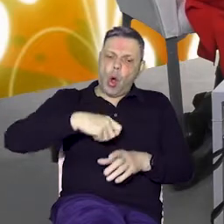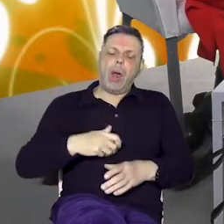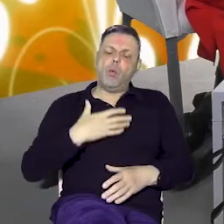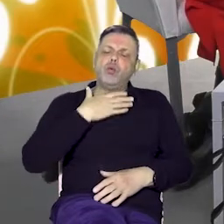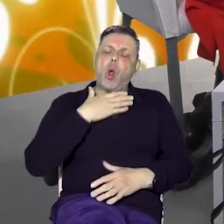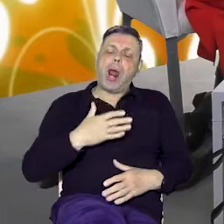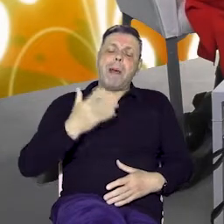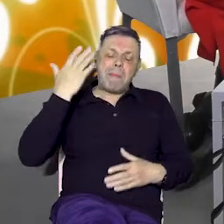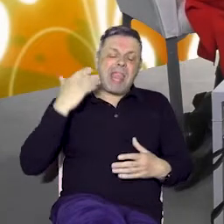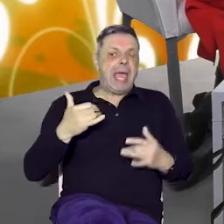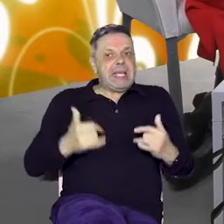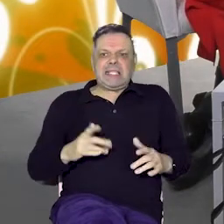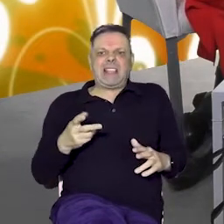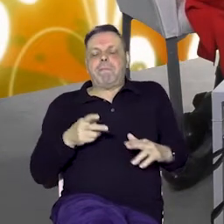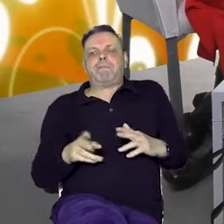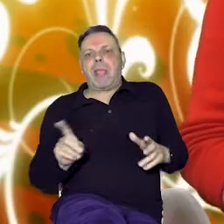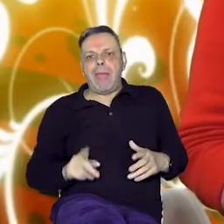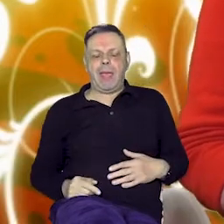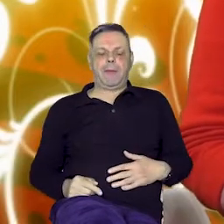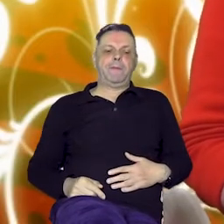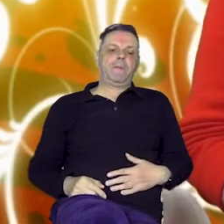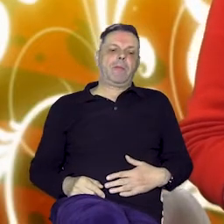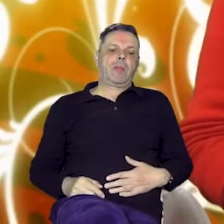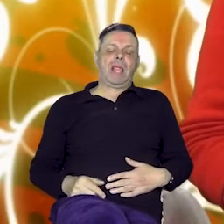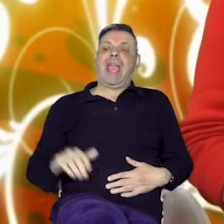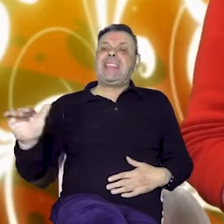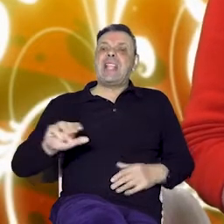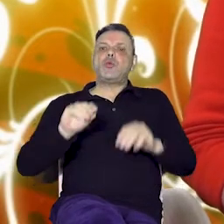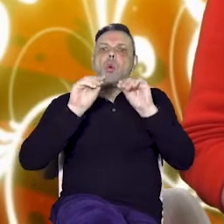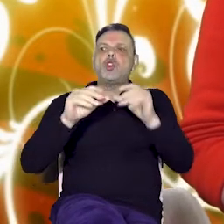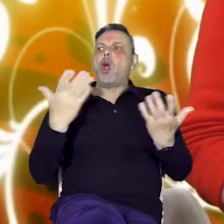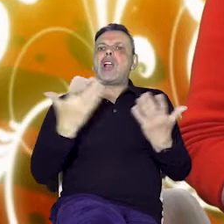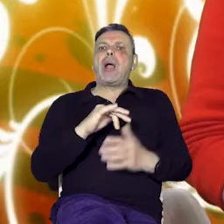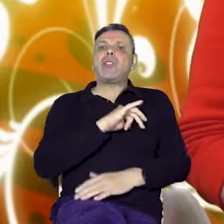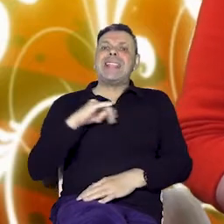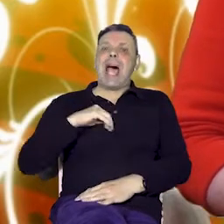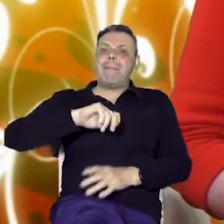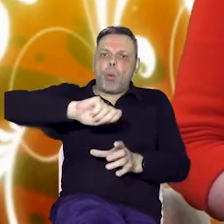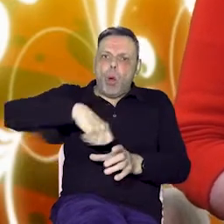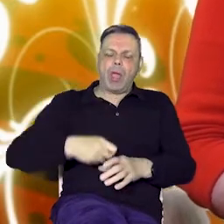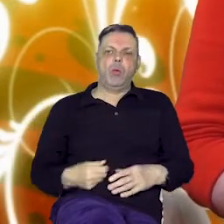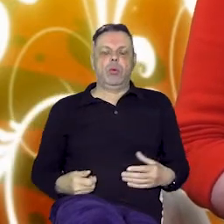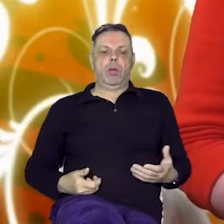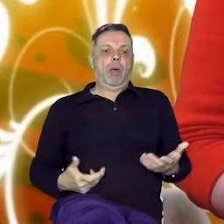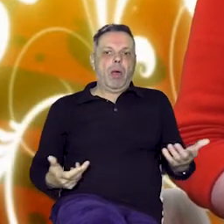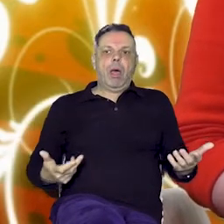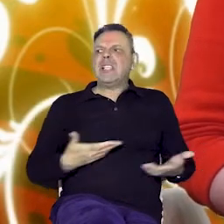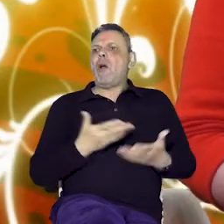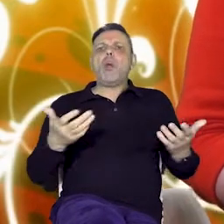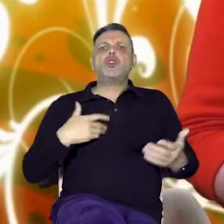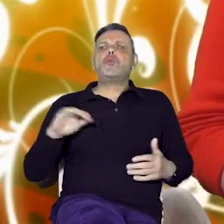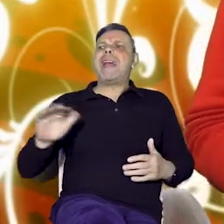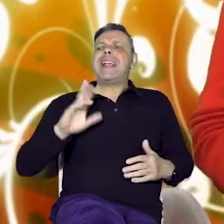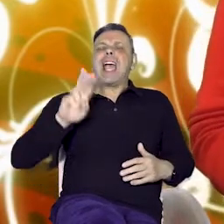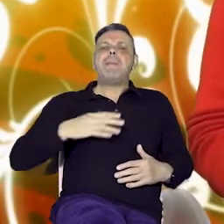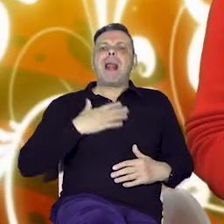smo i učili o hrani. Učilo se na kraju, djecu se učilo kako da sami skuhaju. Mm-hmm. Ja imam sreću da su moja djeca imala neku volju